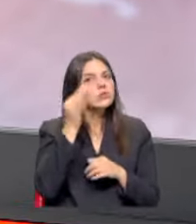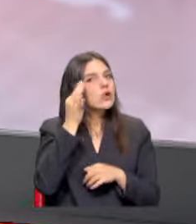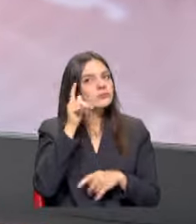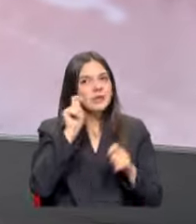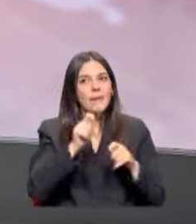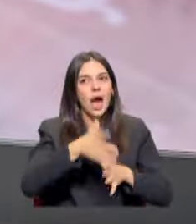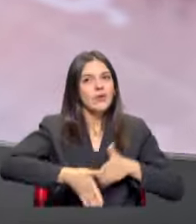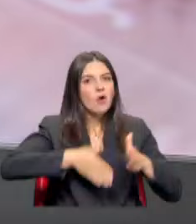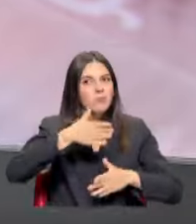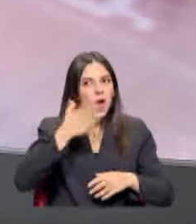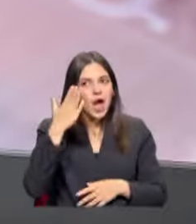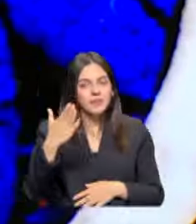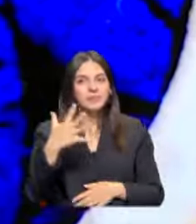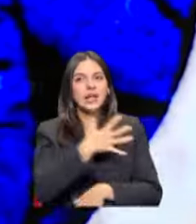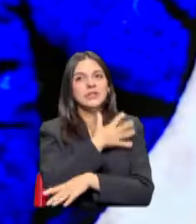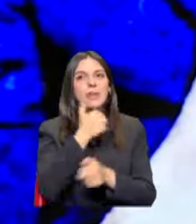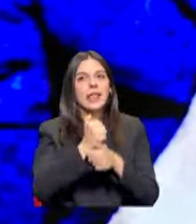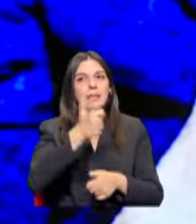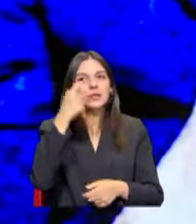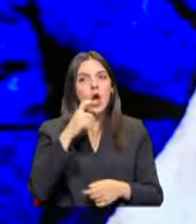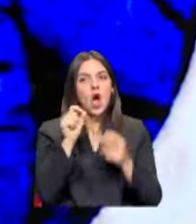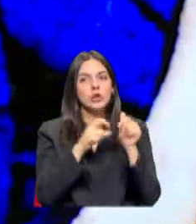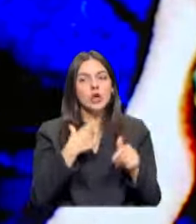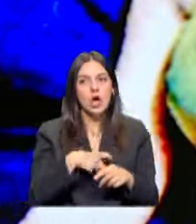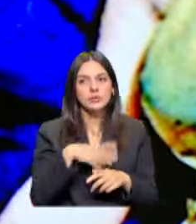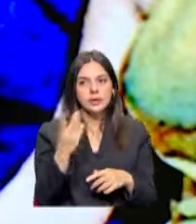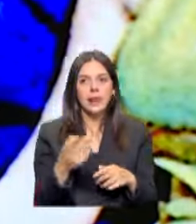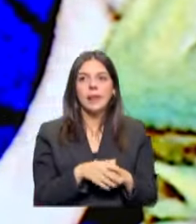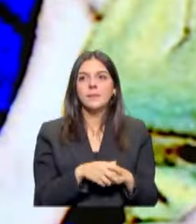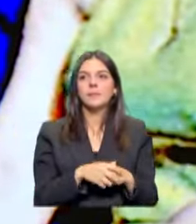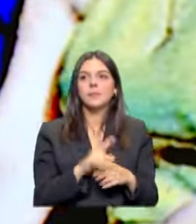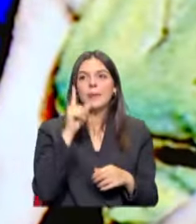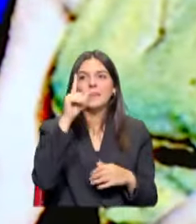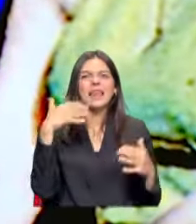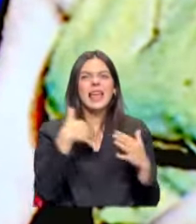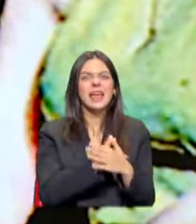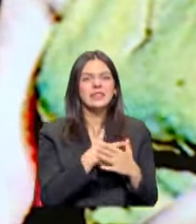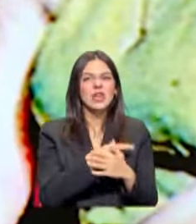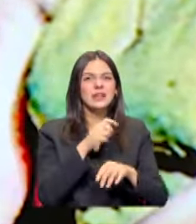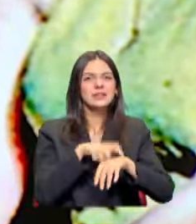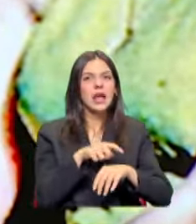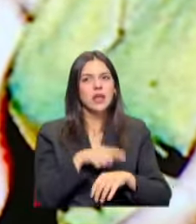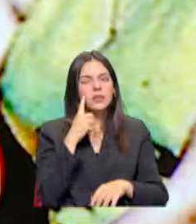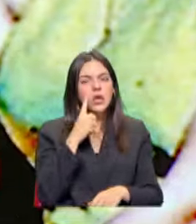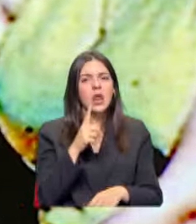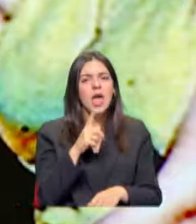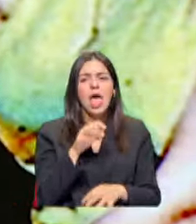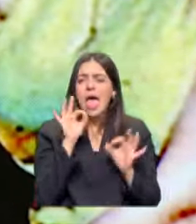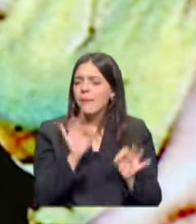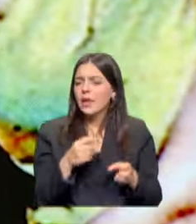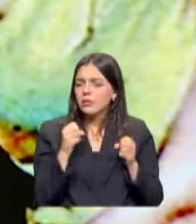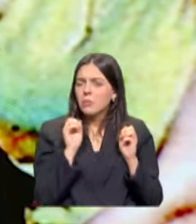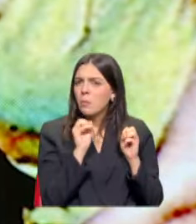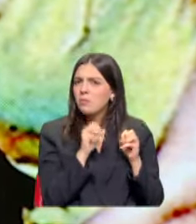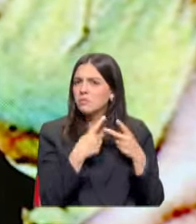yapan Robot Sofya, CHP Genel Başkanı Özgür Özel, bir gece vakti ansızın